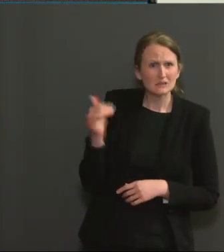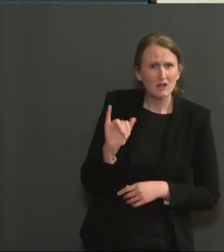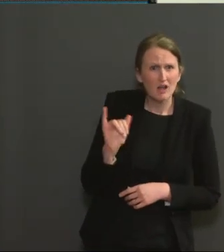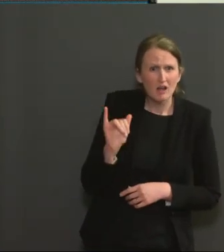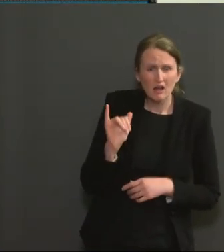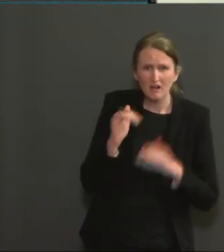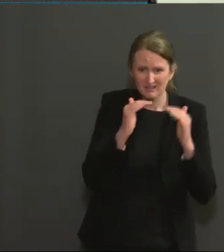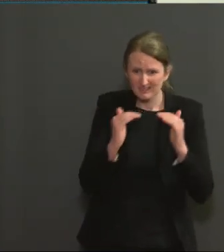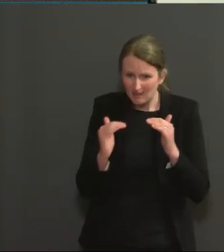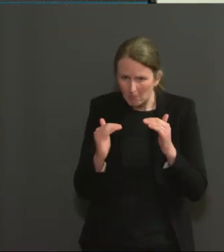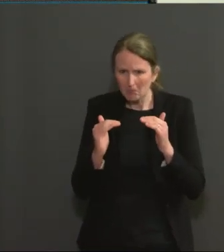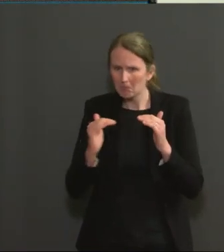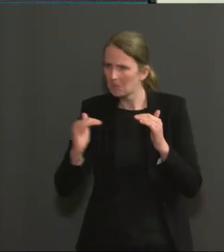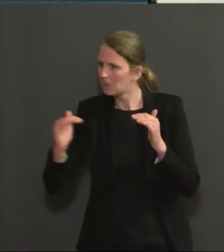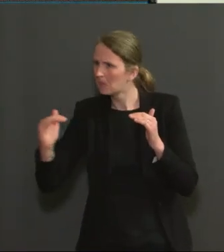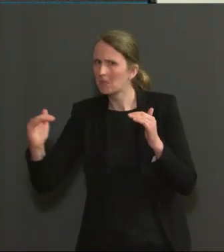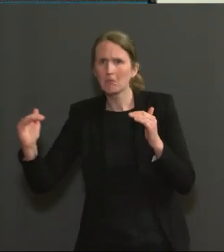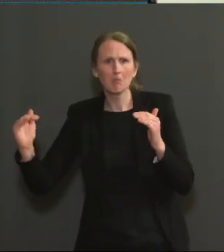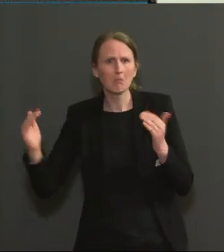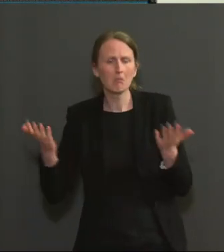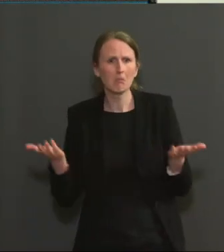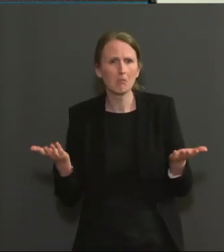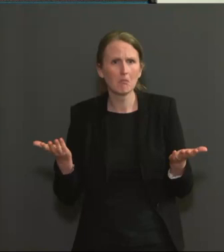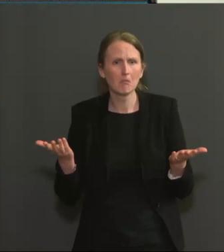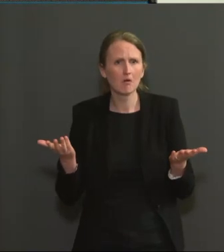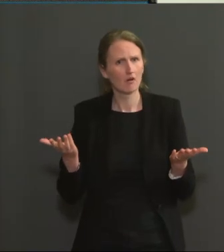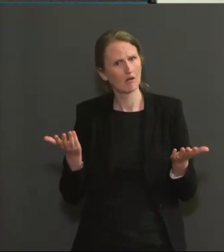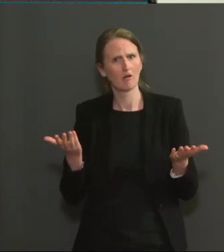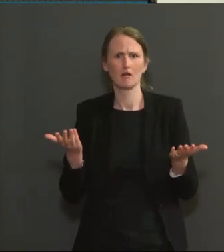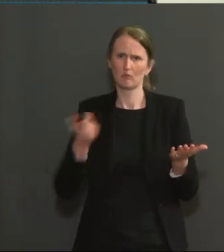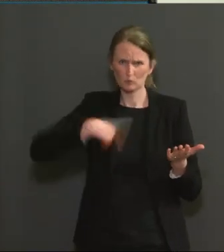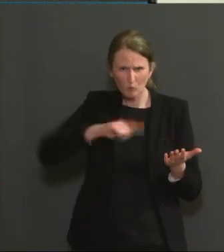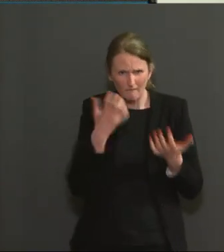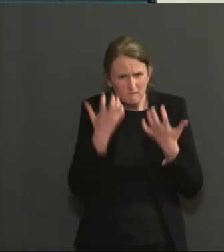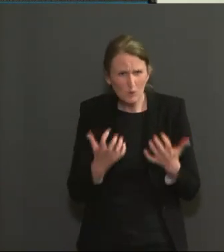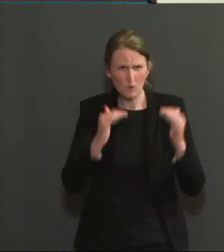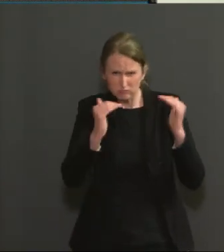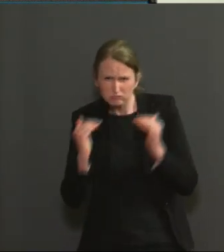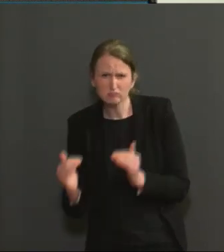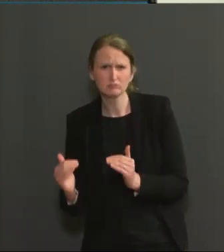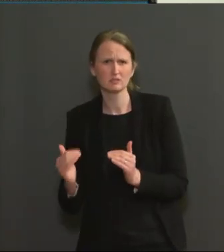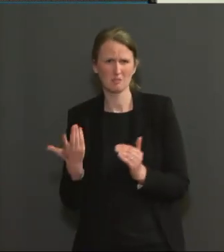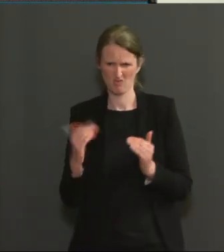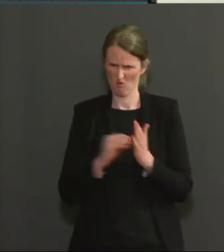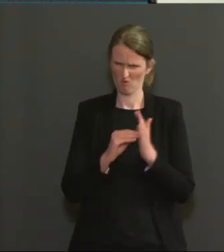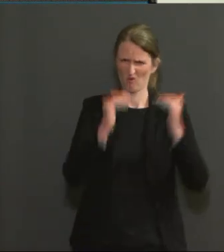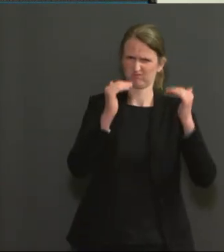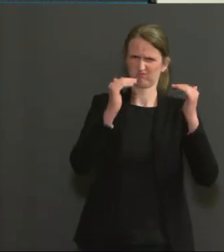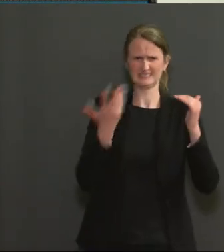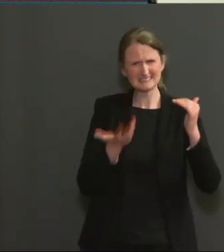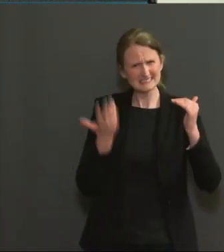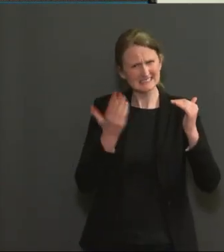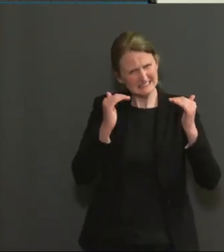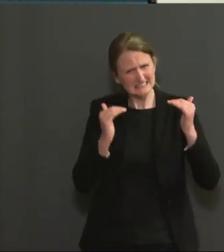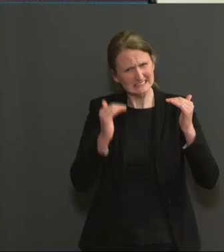beaucoup plus élevé que celui que l'on souhaiterait cette tendance est surtout marqué au nord du pays